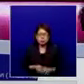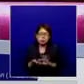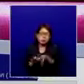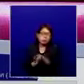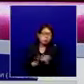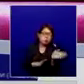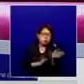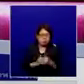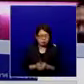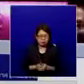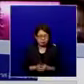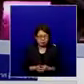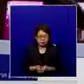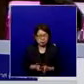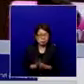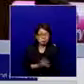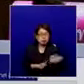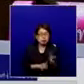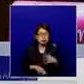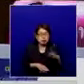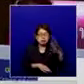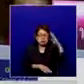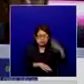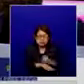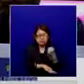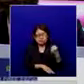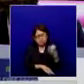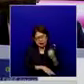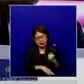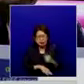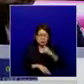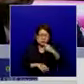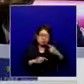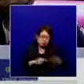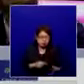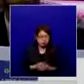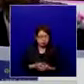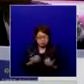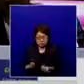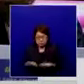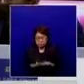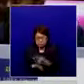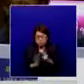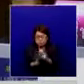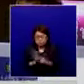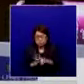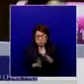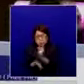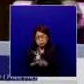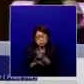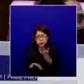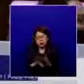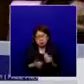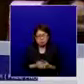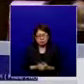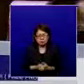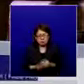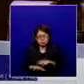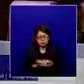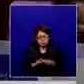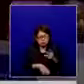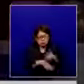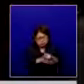แล้วไปเรื่องการยึดอำนาจเรื่องอะไรต่างเรากำลังพิจารณาพระราชกำหนดนะครับขออนุญาตให้ท่านประธ